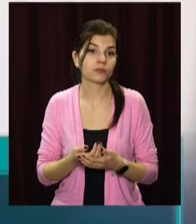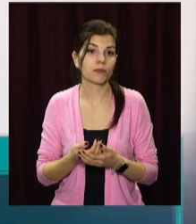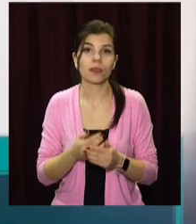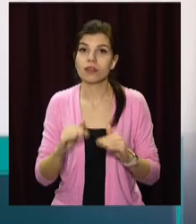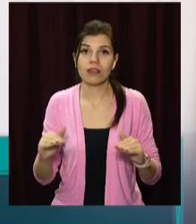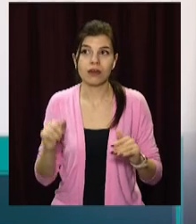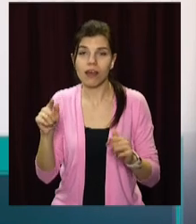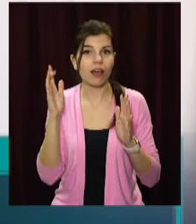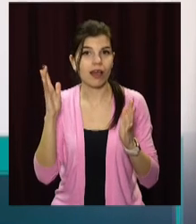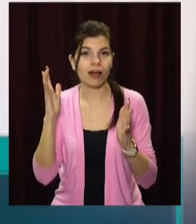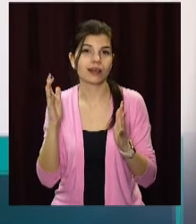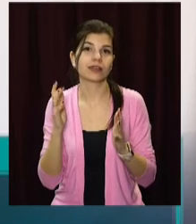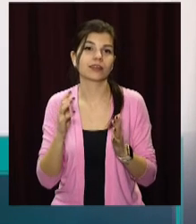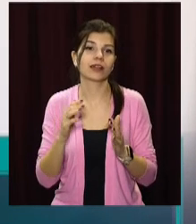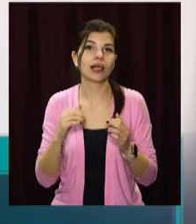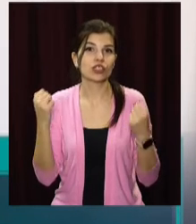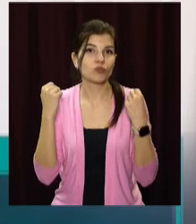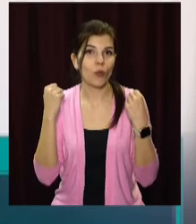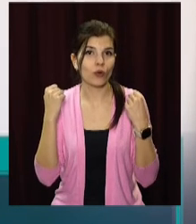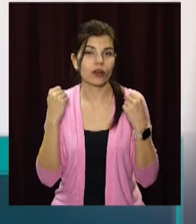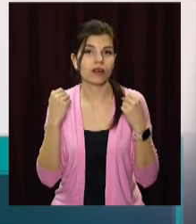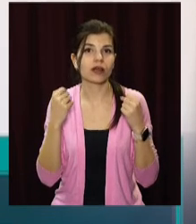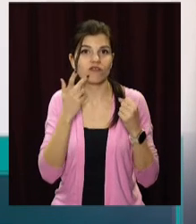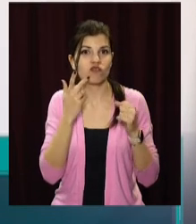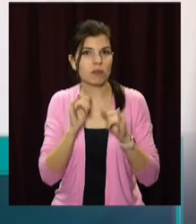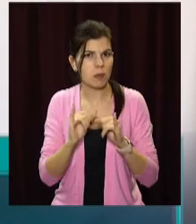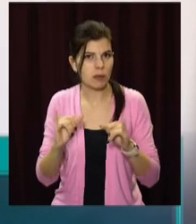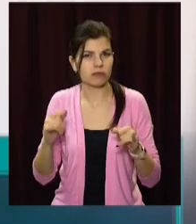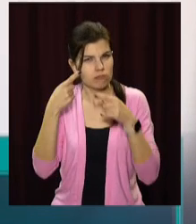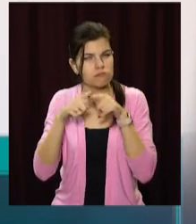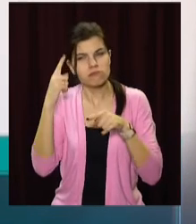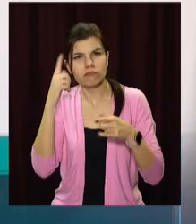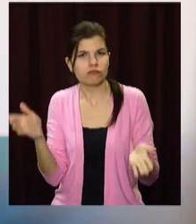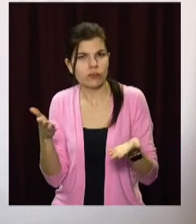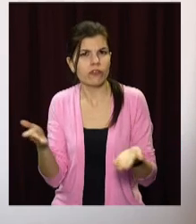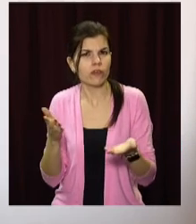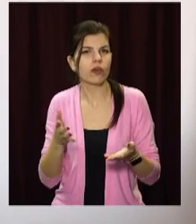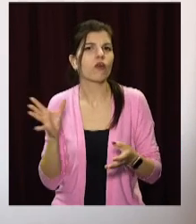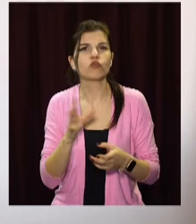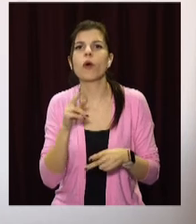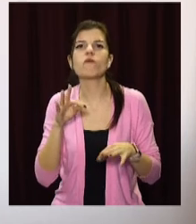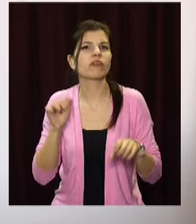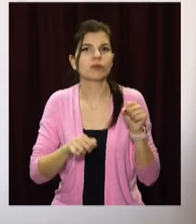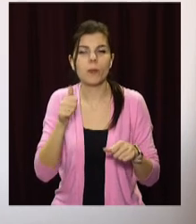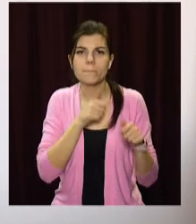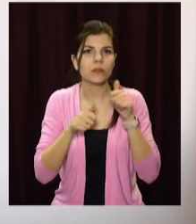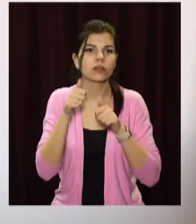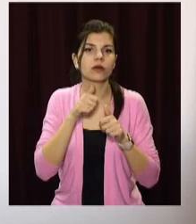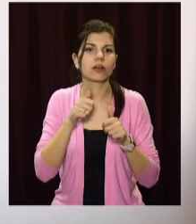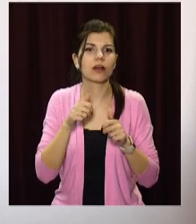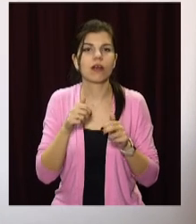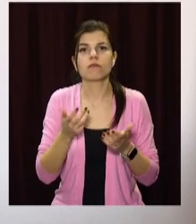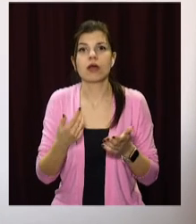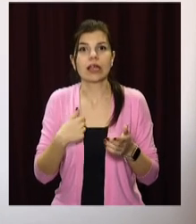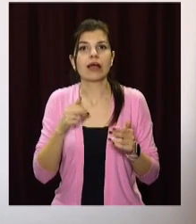Дети его любили, и спорт развивался, и всевозможно пытался, ну, я